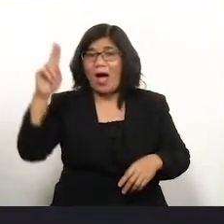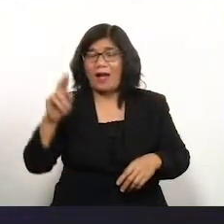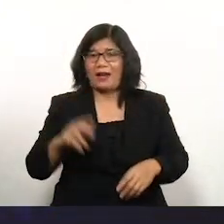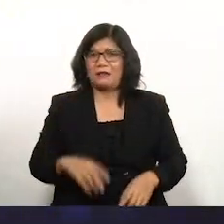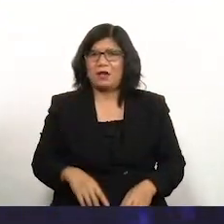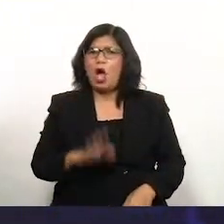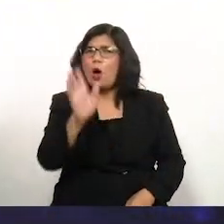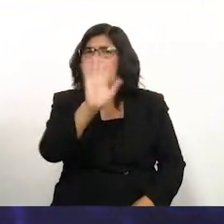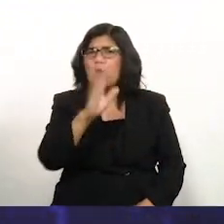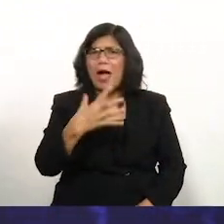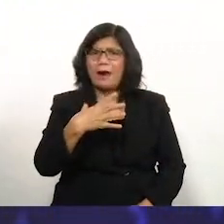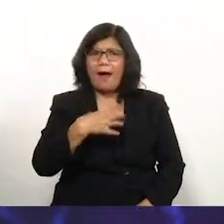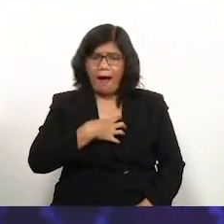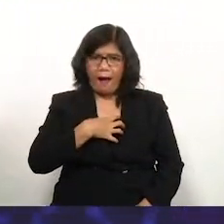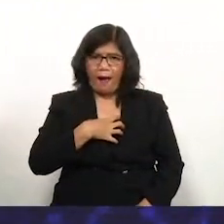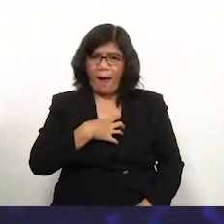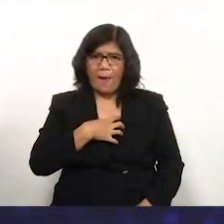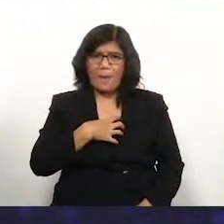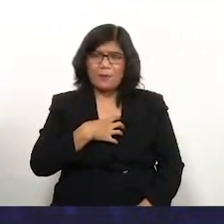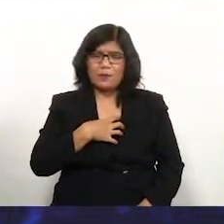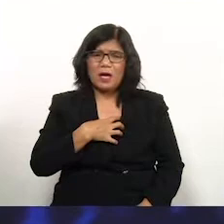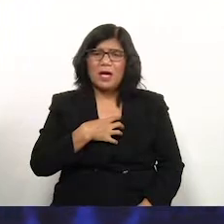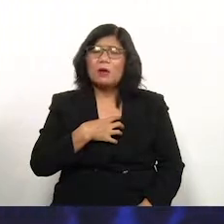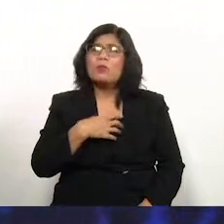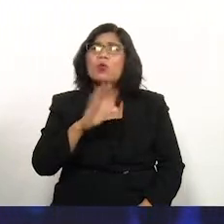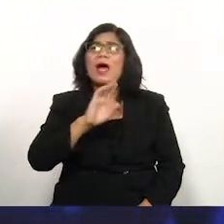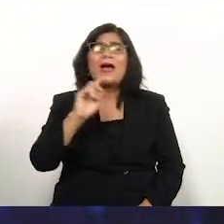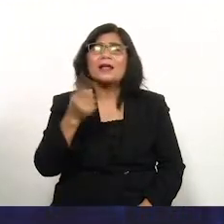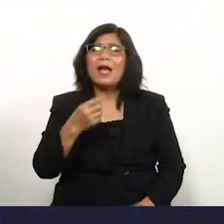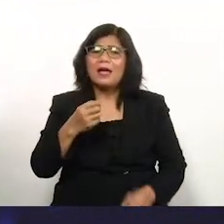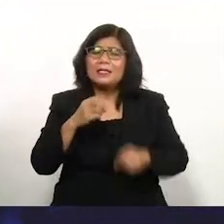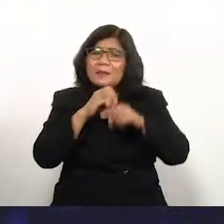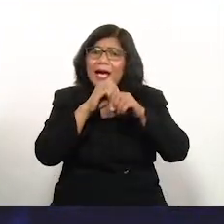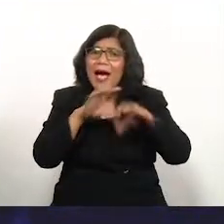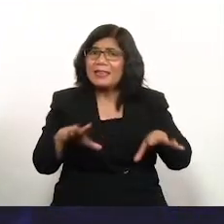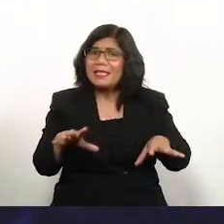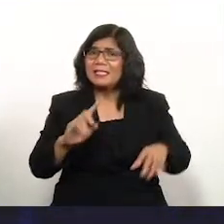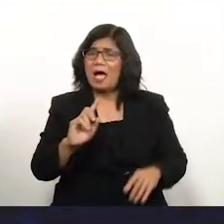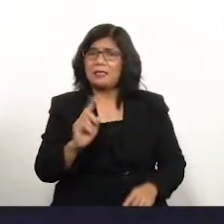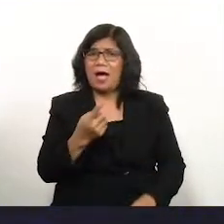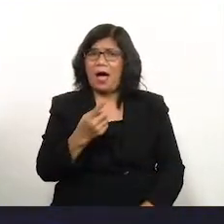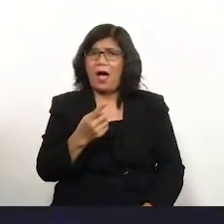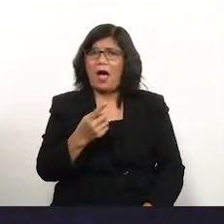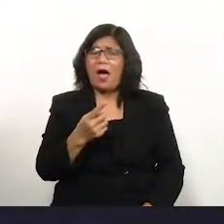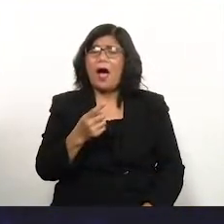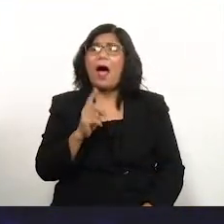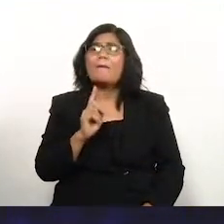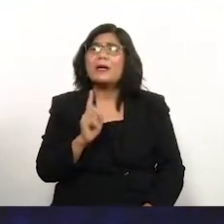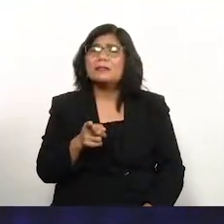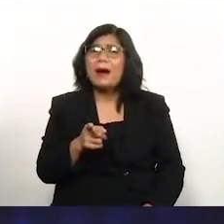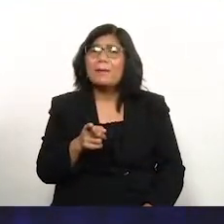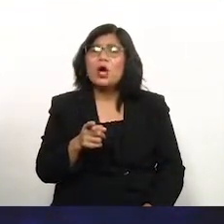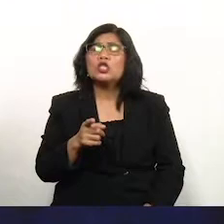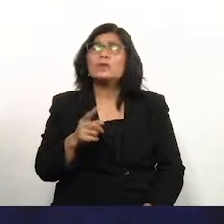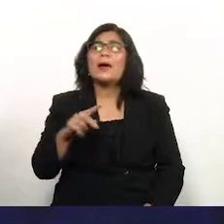Hai tapi Tuhan memberkati kita bukan sekedar supit diberkati Tak Bertuan memberkati kita supaya